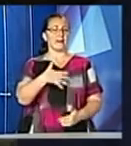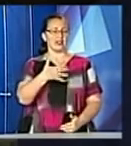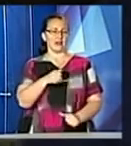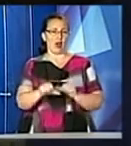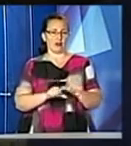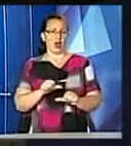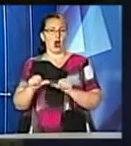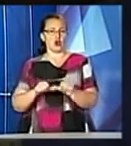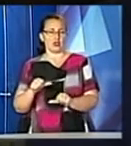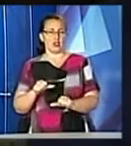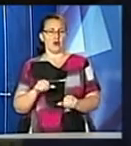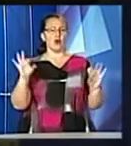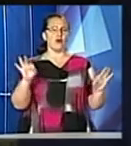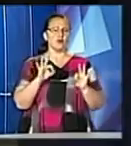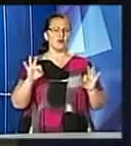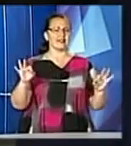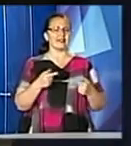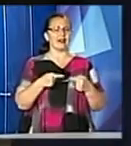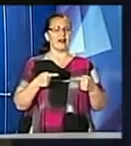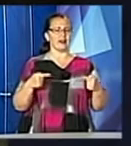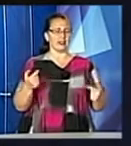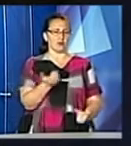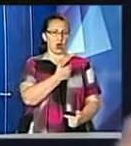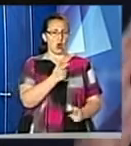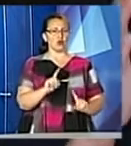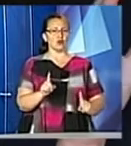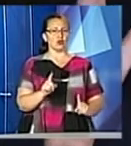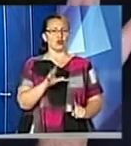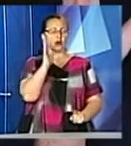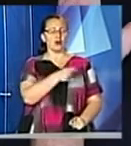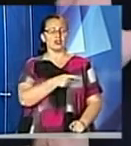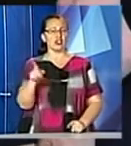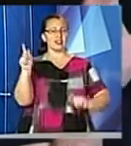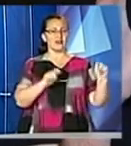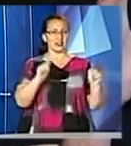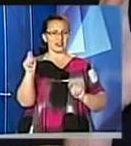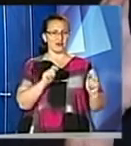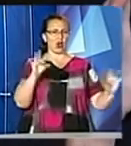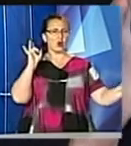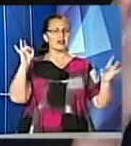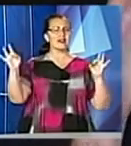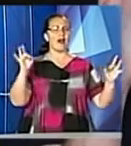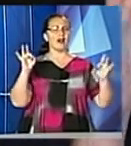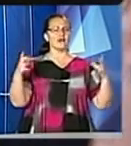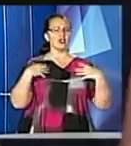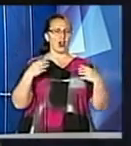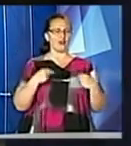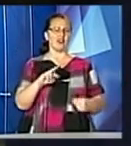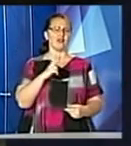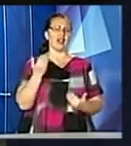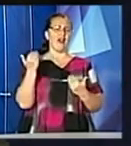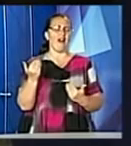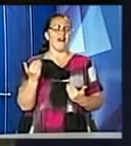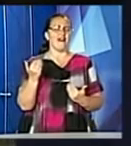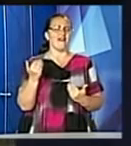років. Звучатиме музика різна. Ми хочемо, щоб під час фестивалю зазвучав Львів, як він звучав, ну, скажімо,